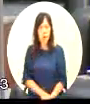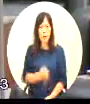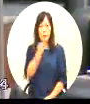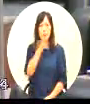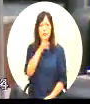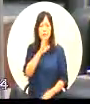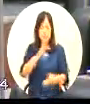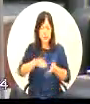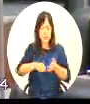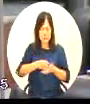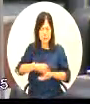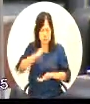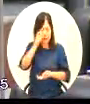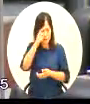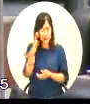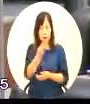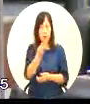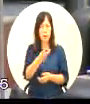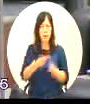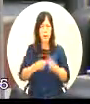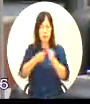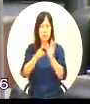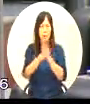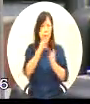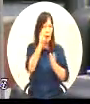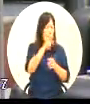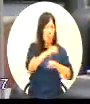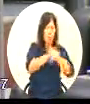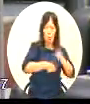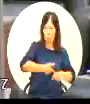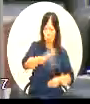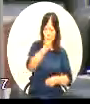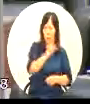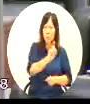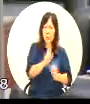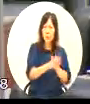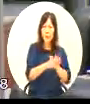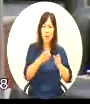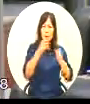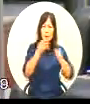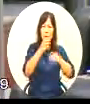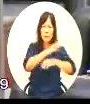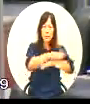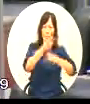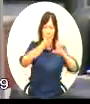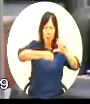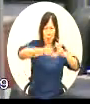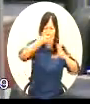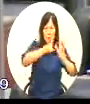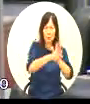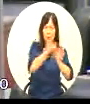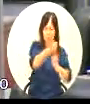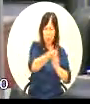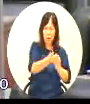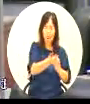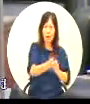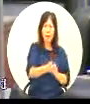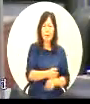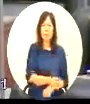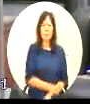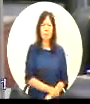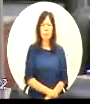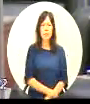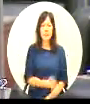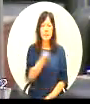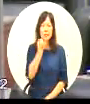要提醒两件事。第一件事情，台南怎么动作这么快？也许是新闻曝光做得很好啊，新闻操作做得很好。但